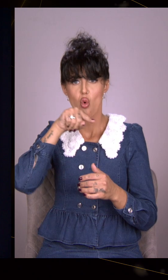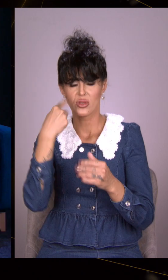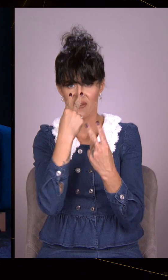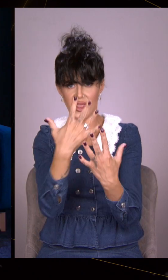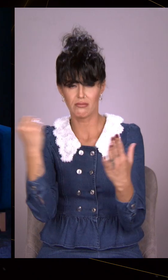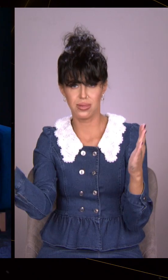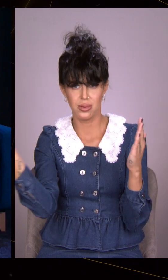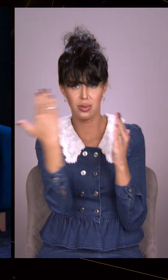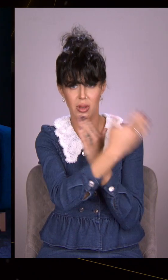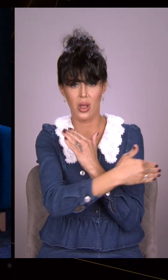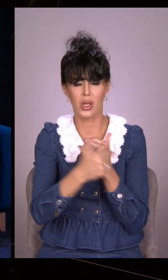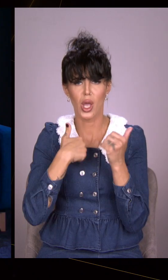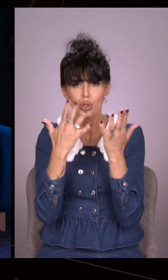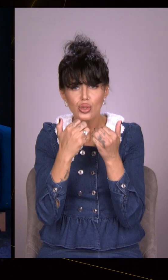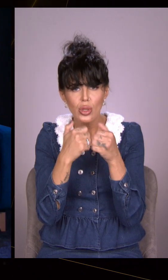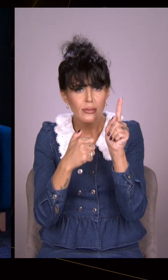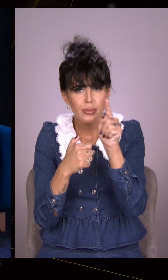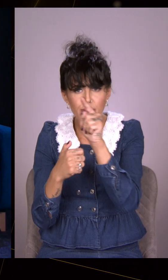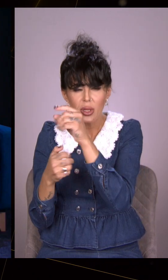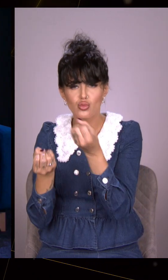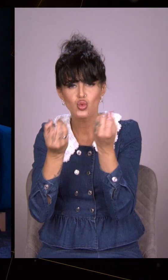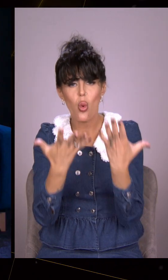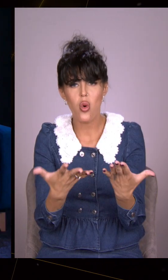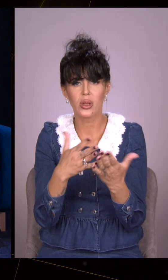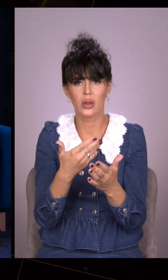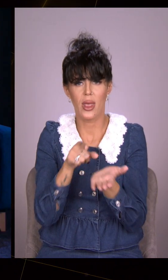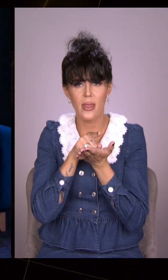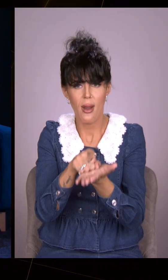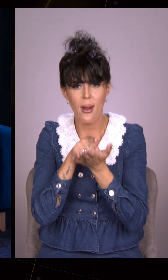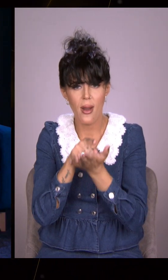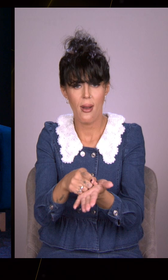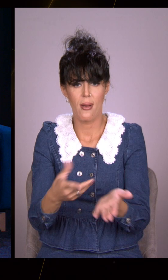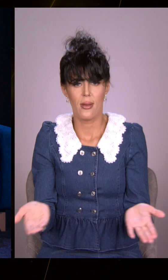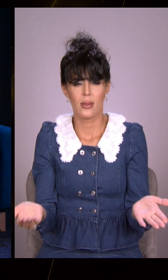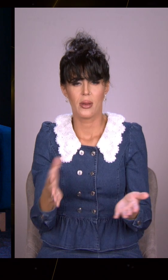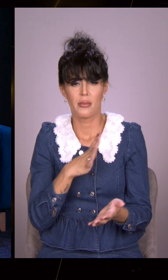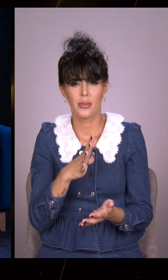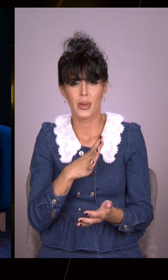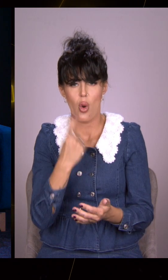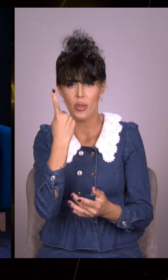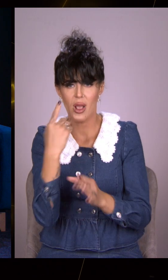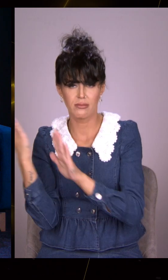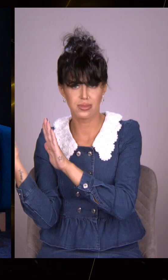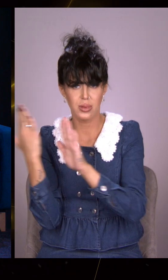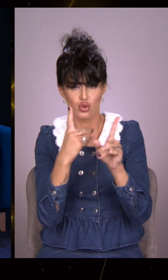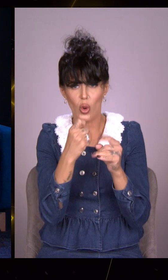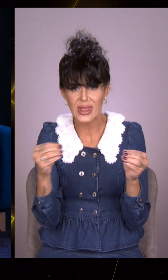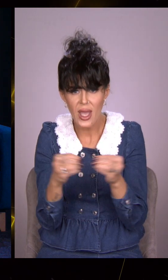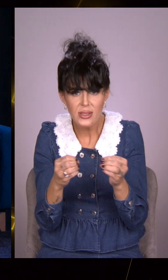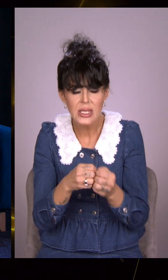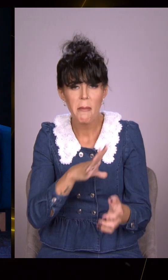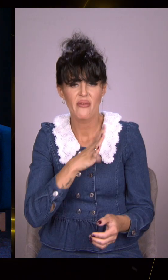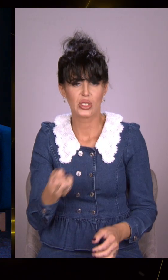читали, нараховували по 110 танків. Це в одній колоні. А було таке, що